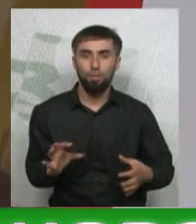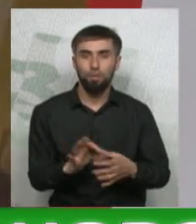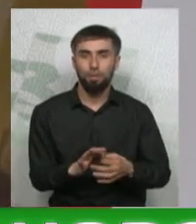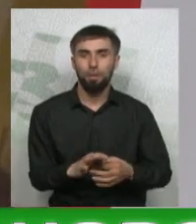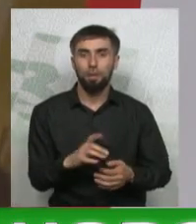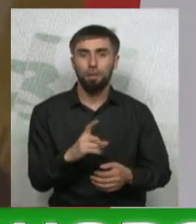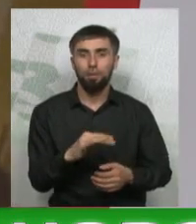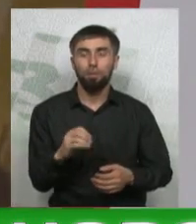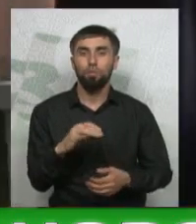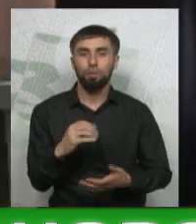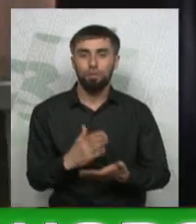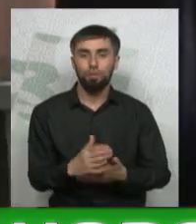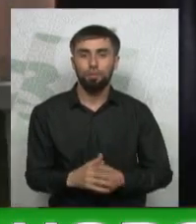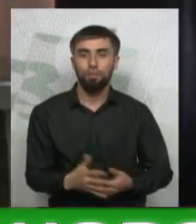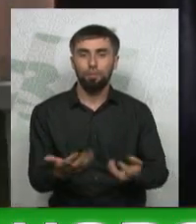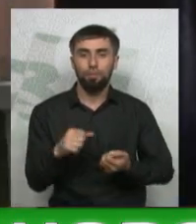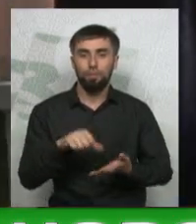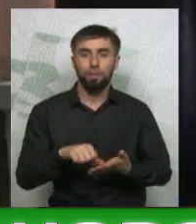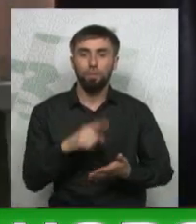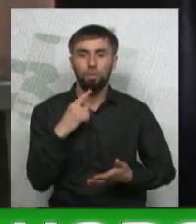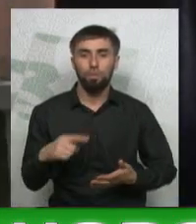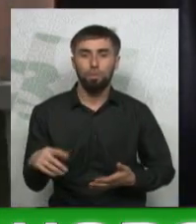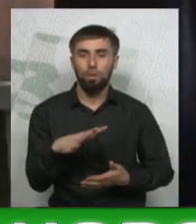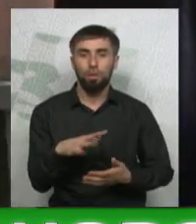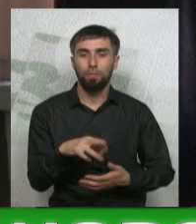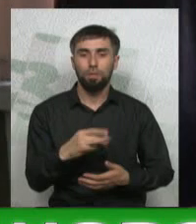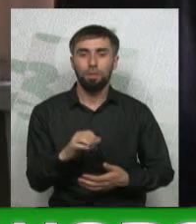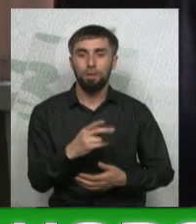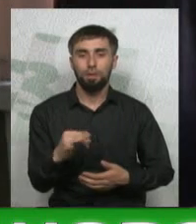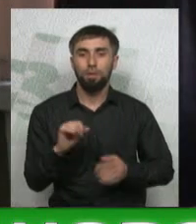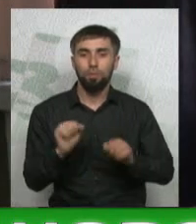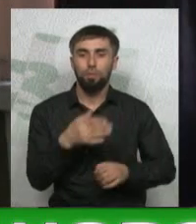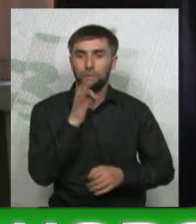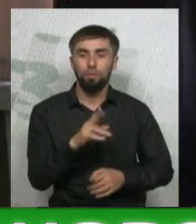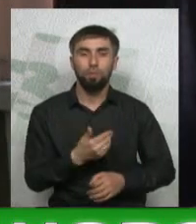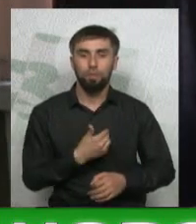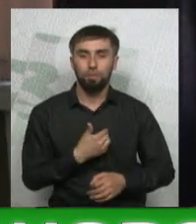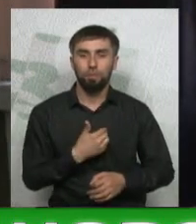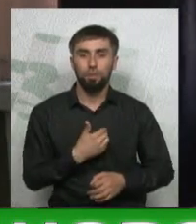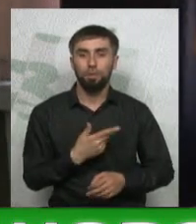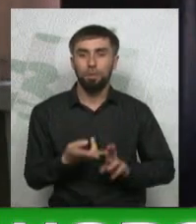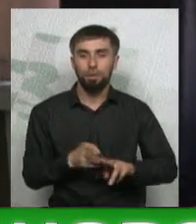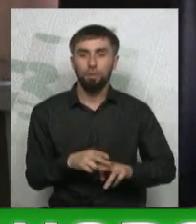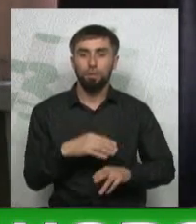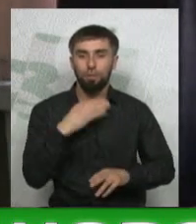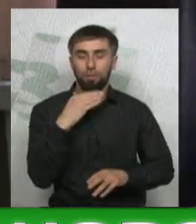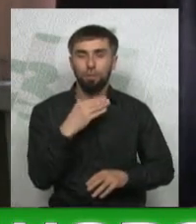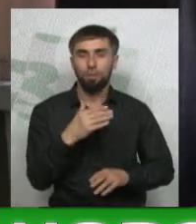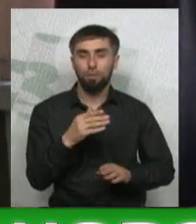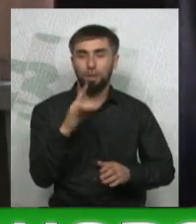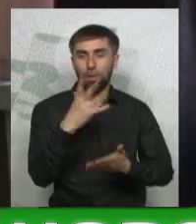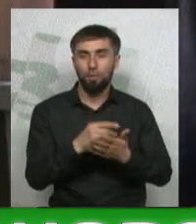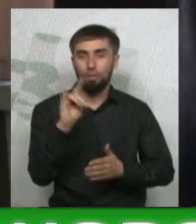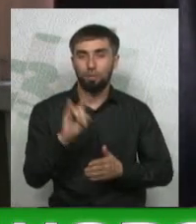к эстафете уже есть. Принять участие во всероссийской патриотической акции может любой желающий. Для этого достаточно украсить свои